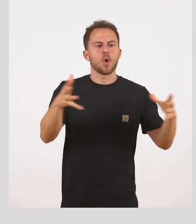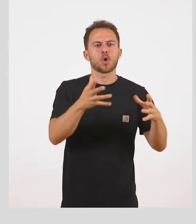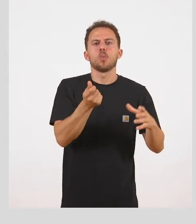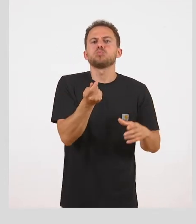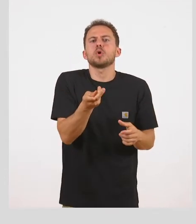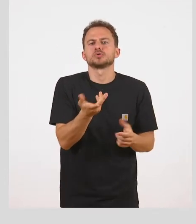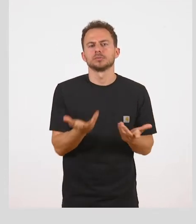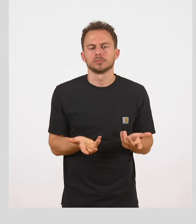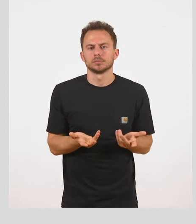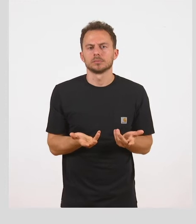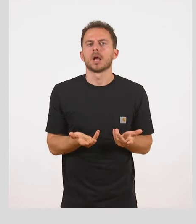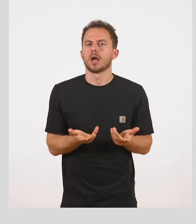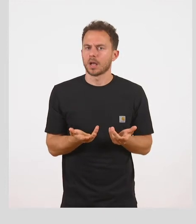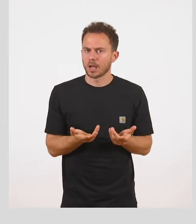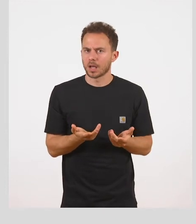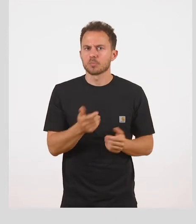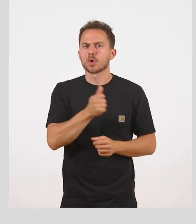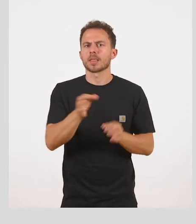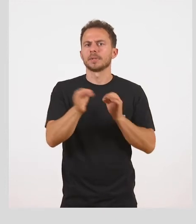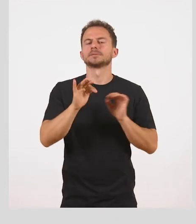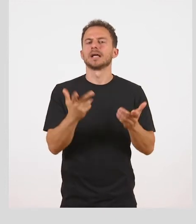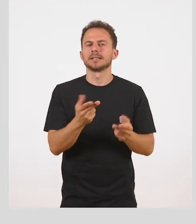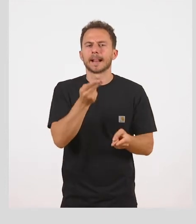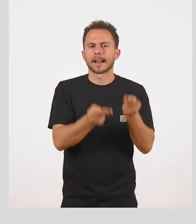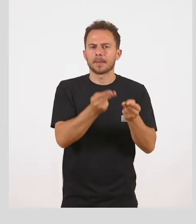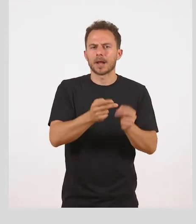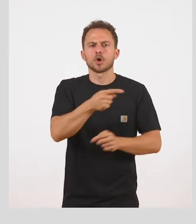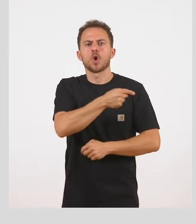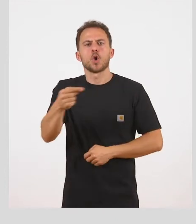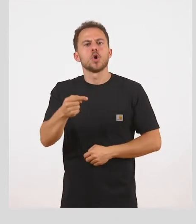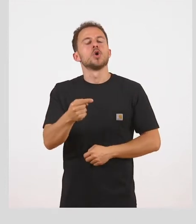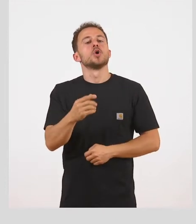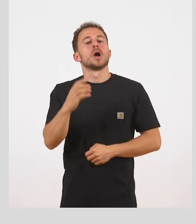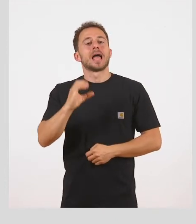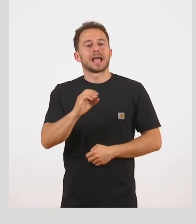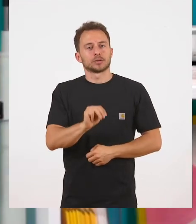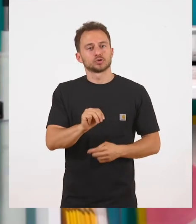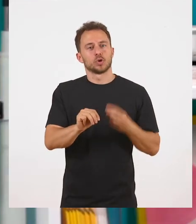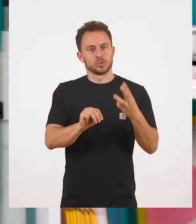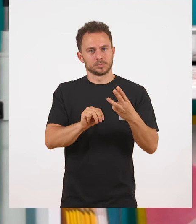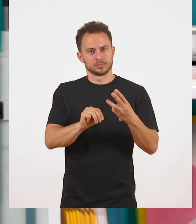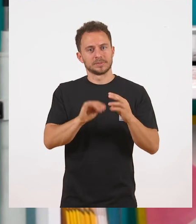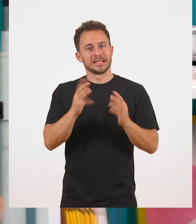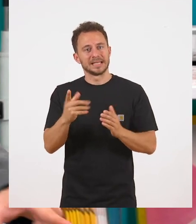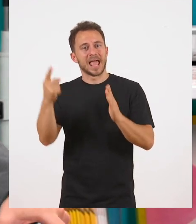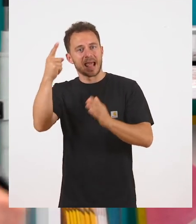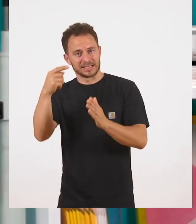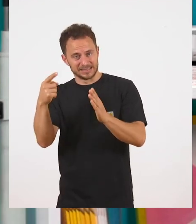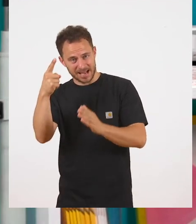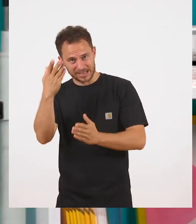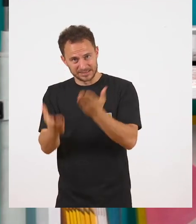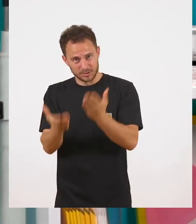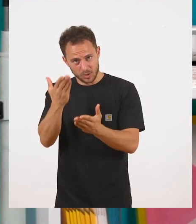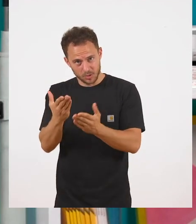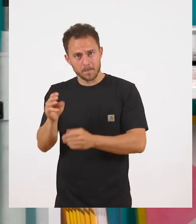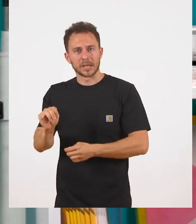Μονάδα μέτρησης είναι το γραμμάριο ανά κυβικό εκατοστό ή το χιλιόγραμμο ανά κυβικό μέτρο. Ας πάρουμε για